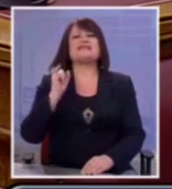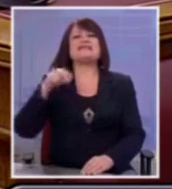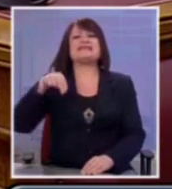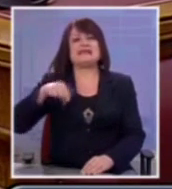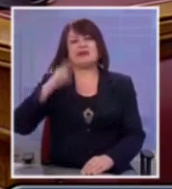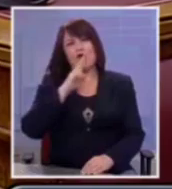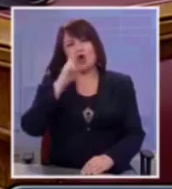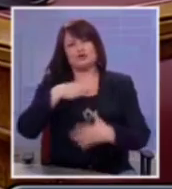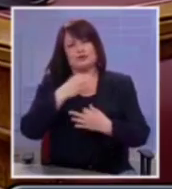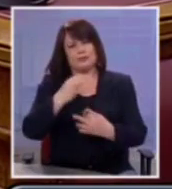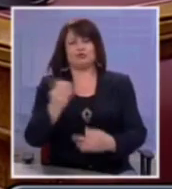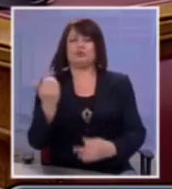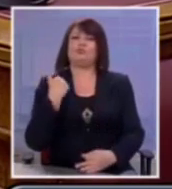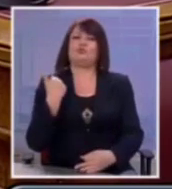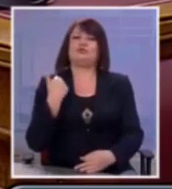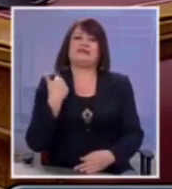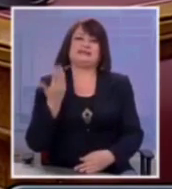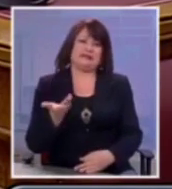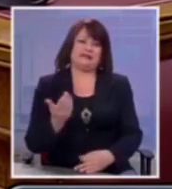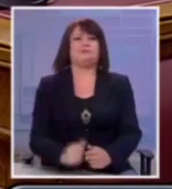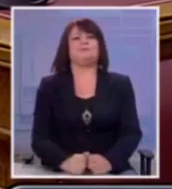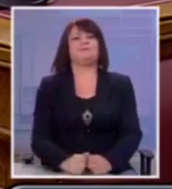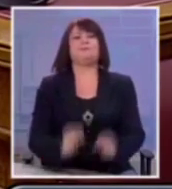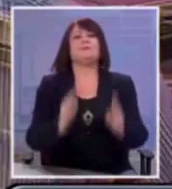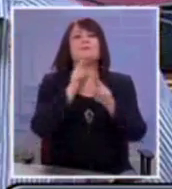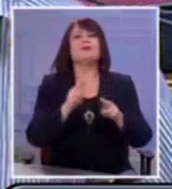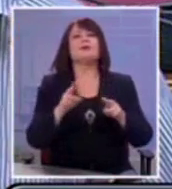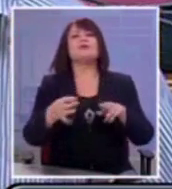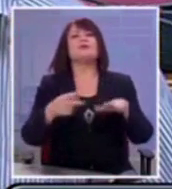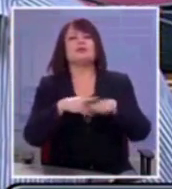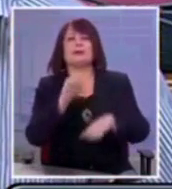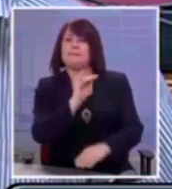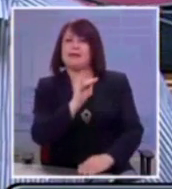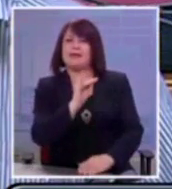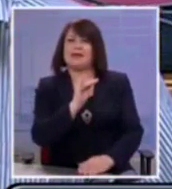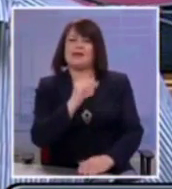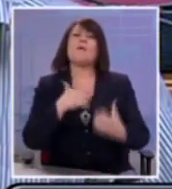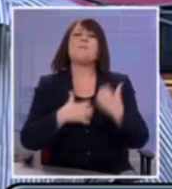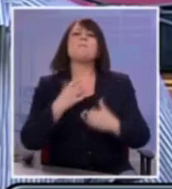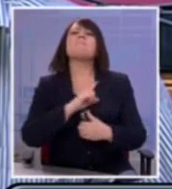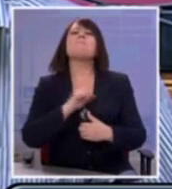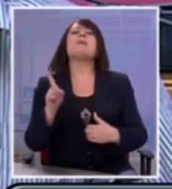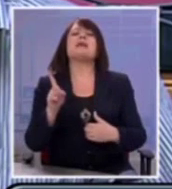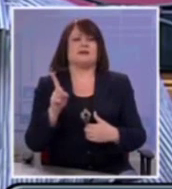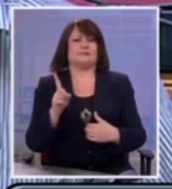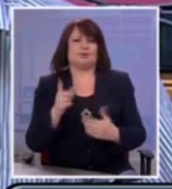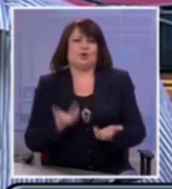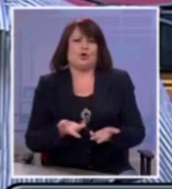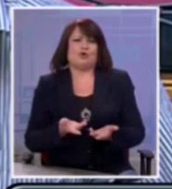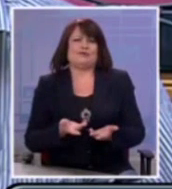Ρώσος εκπρόσωπος. Μάλιστα. Ο εκπρόσωπος Ρωσίας. Το Διεθνές Νομισματικό Ταμείο, να μην ανησυχεί ότι θα εκλάβουμε